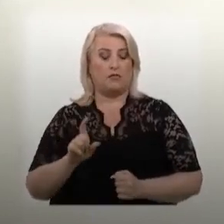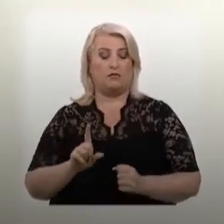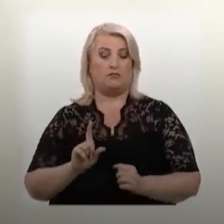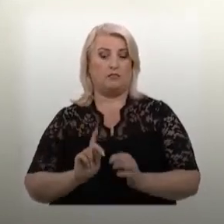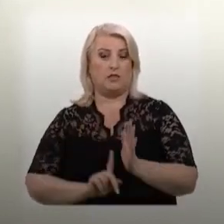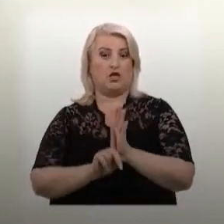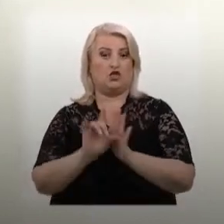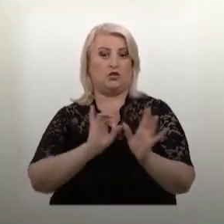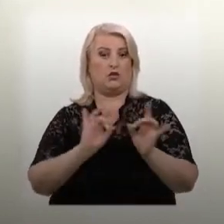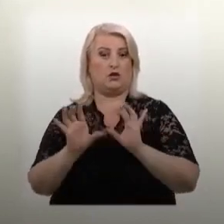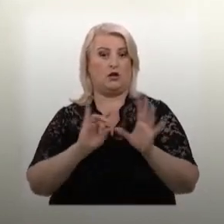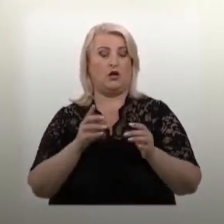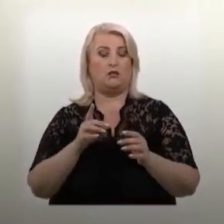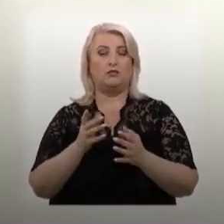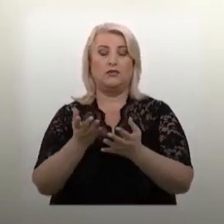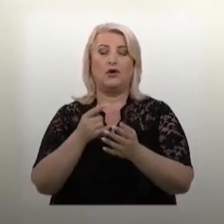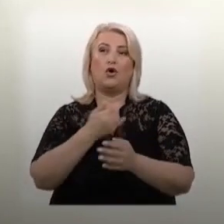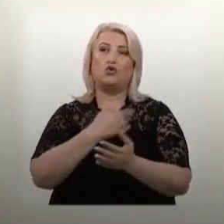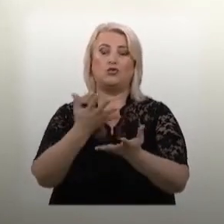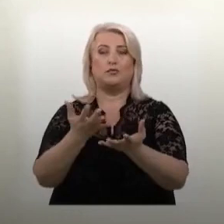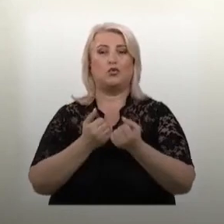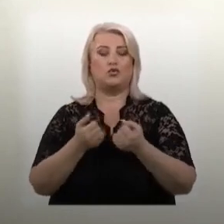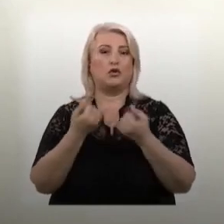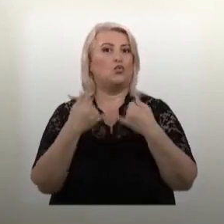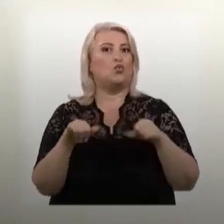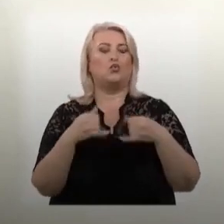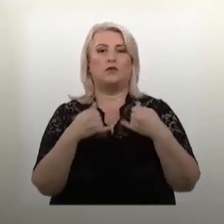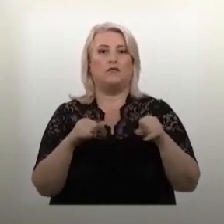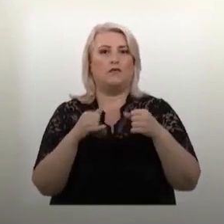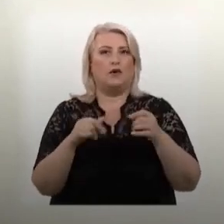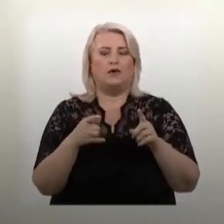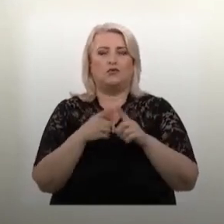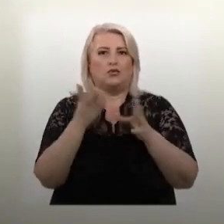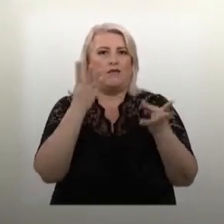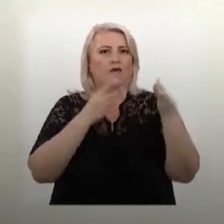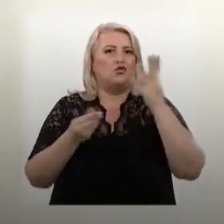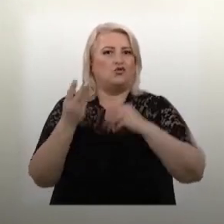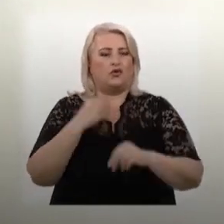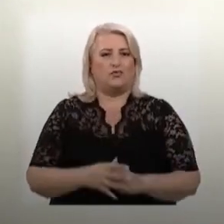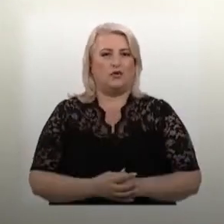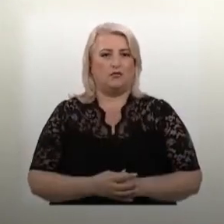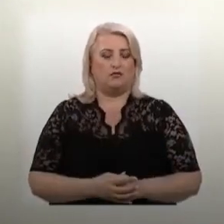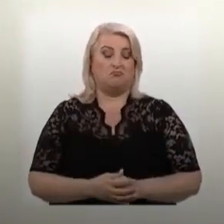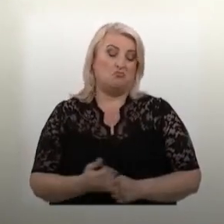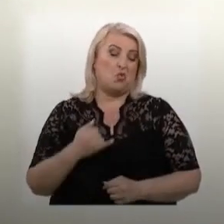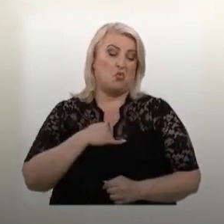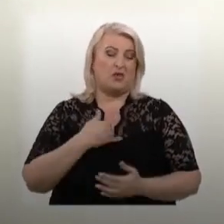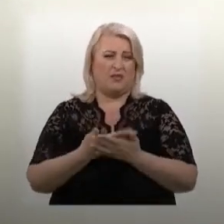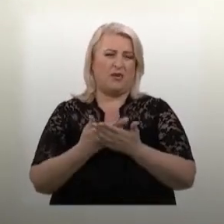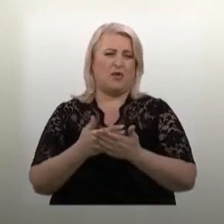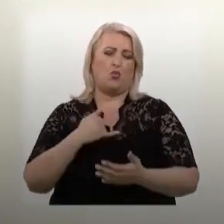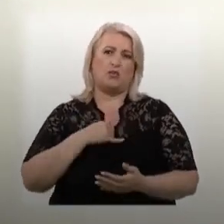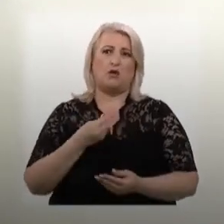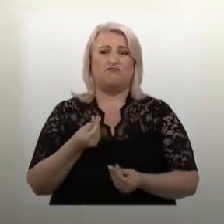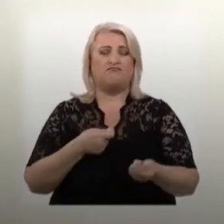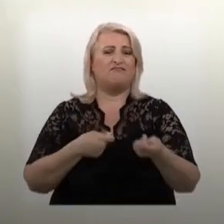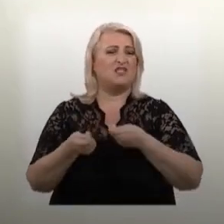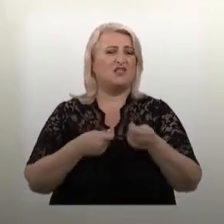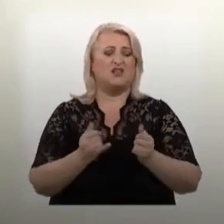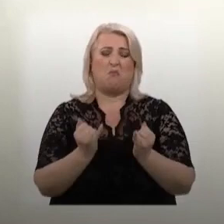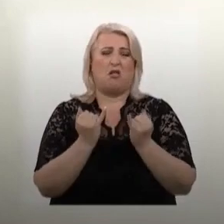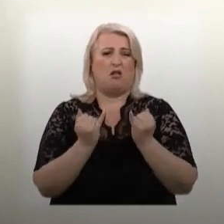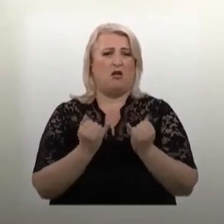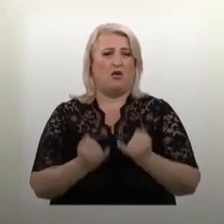după Miracolul aceste istorii tristă gen la mine business nu merge Eu vin la tine Ozon spun